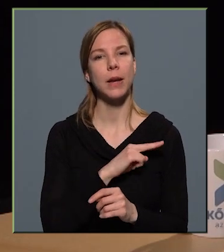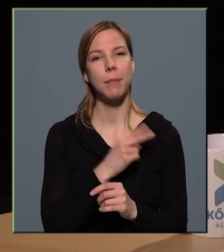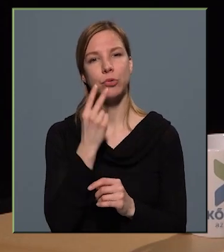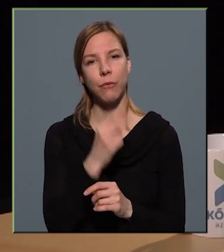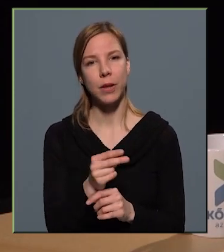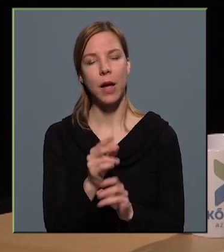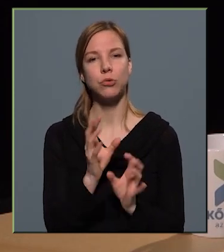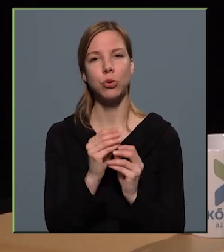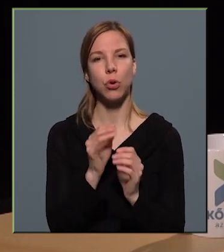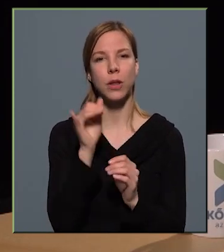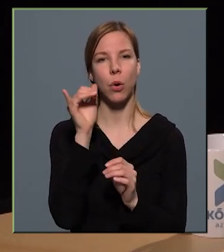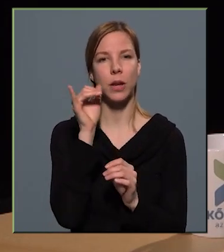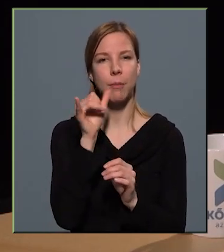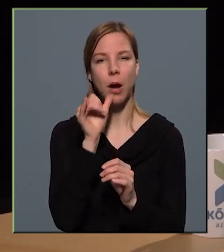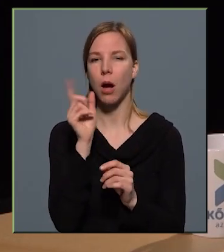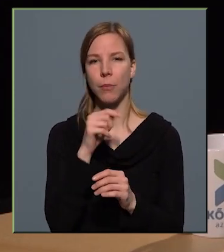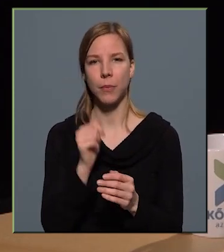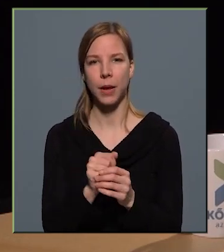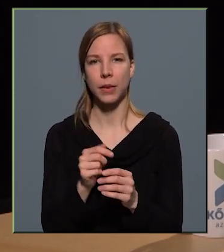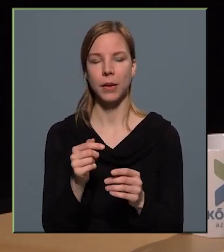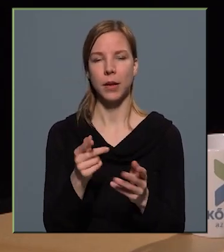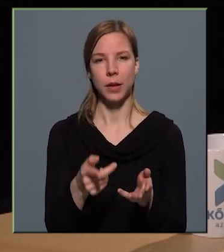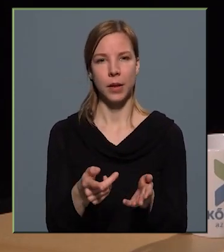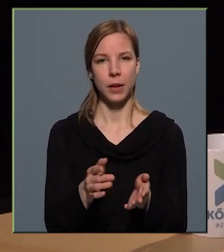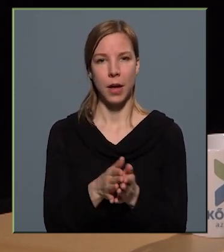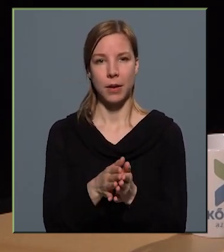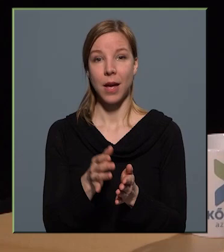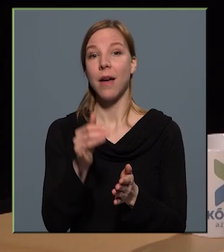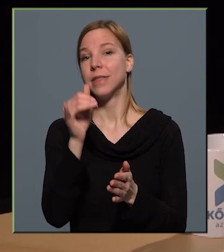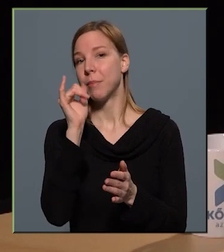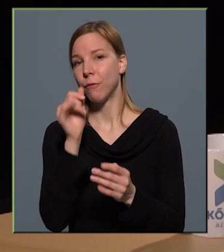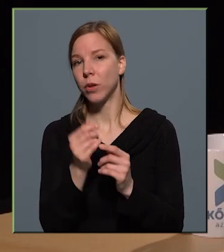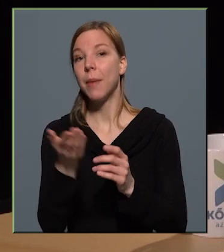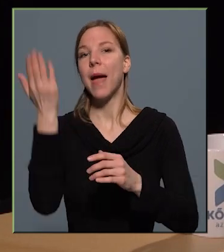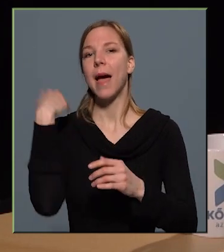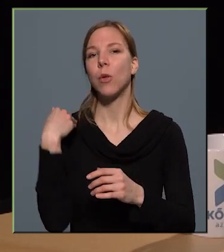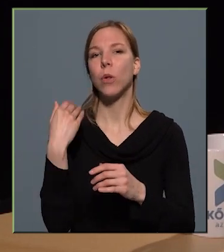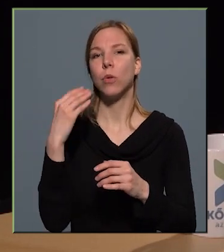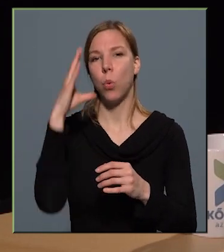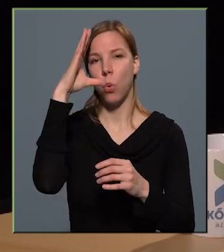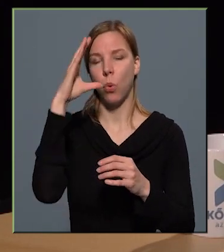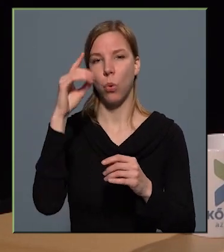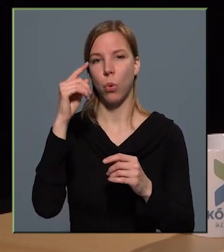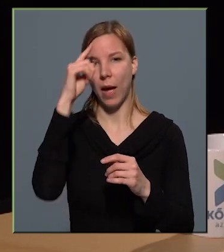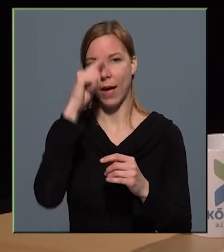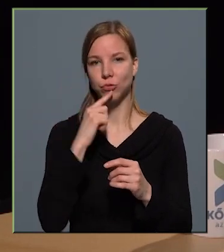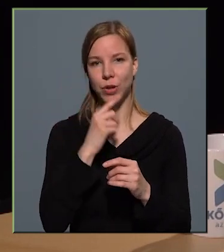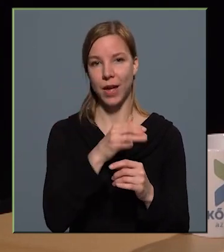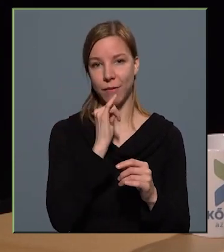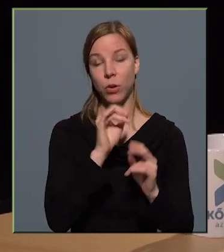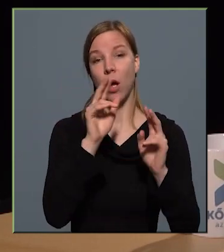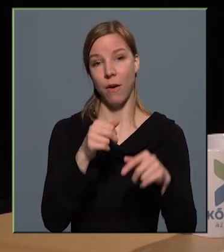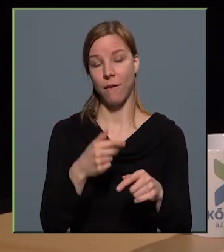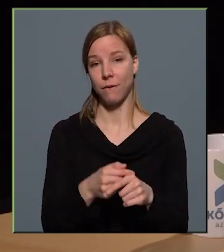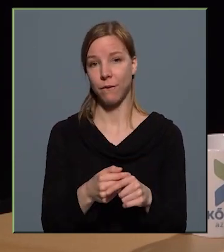is belesnek az állampolgárok, hogy hát nem ivott, hanem előző este ivott még. Hát bizony az alkoholnak a vérből